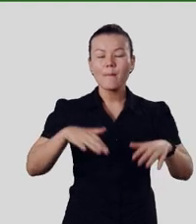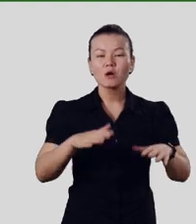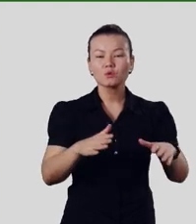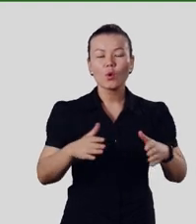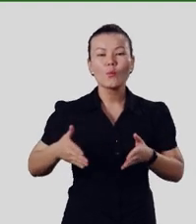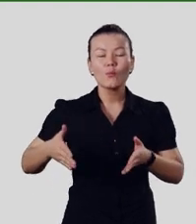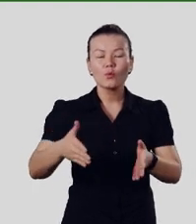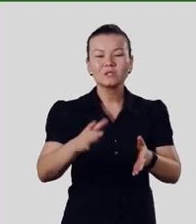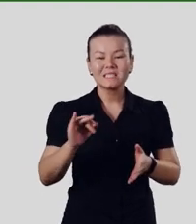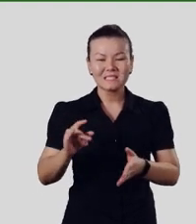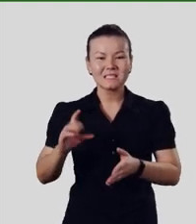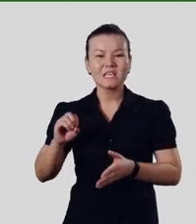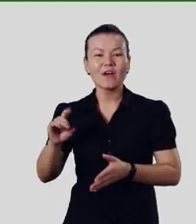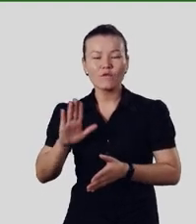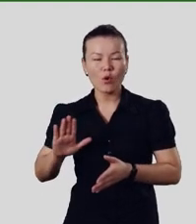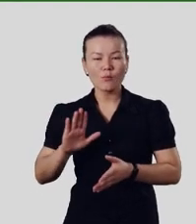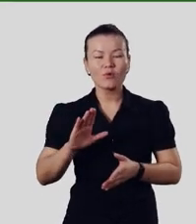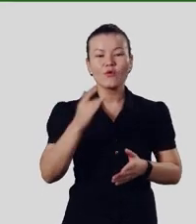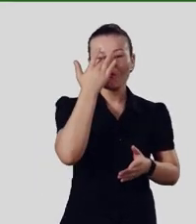из Европы в Индию.